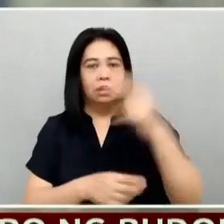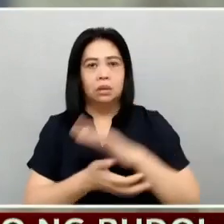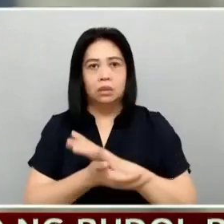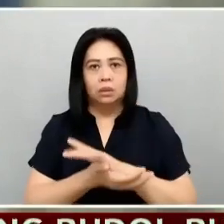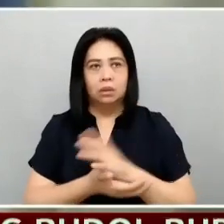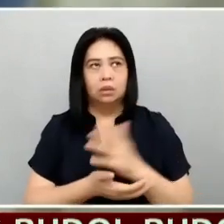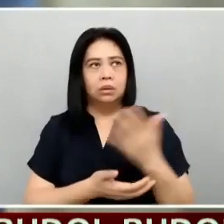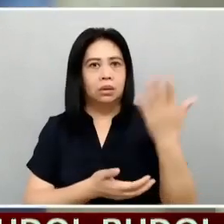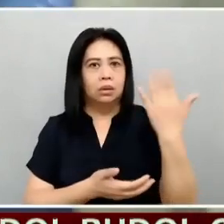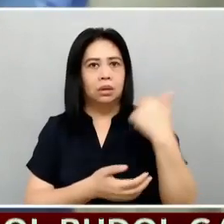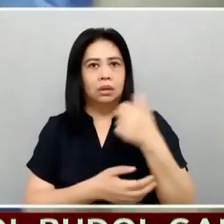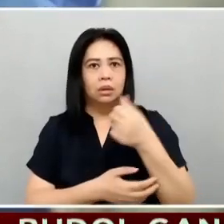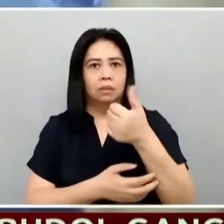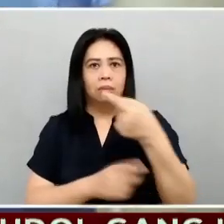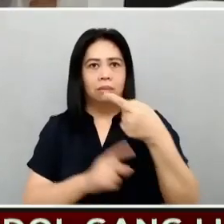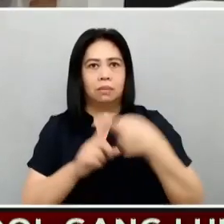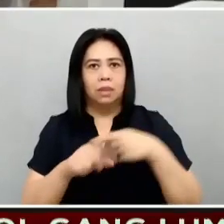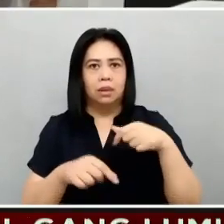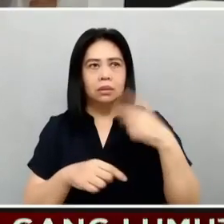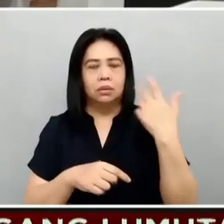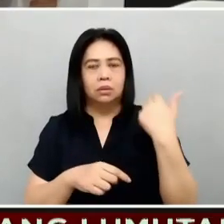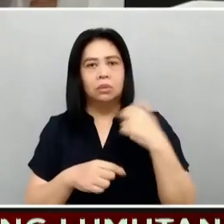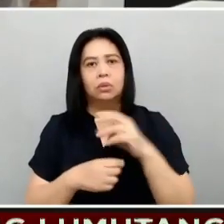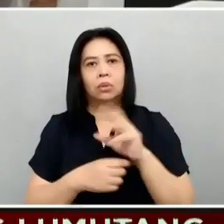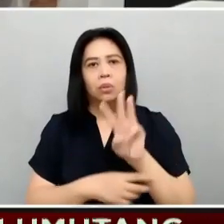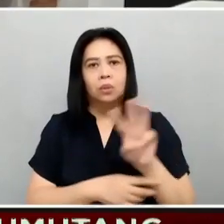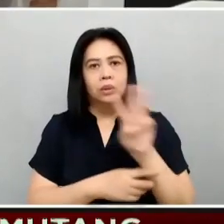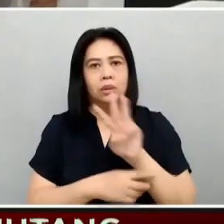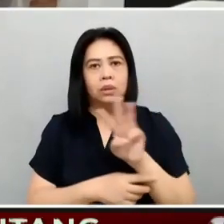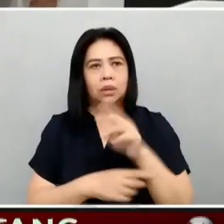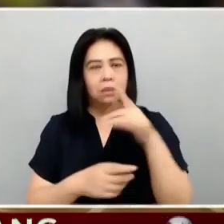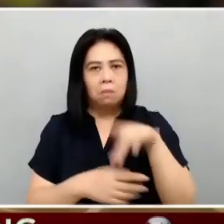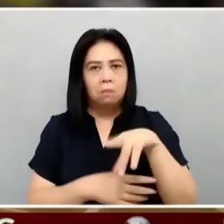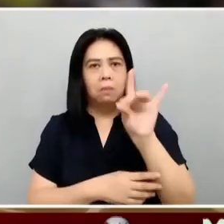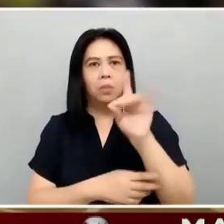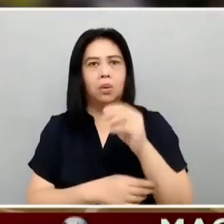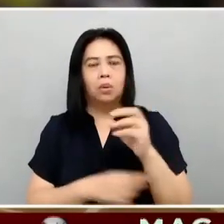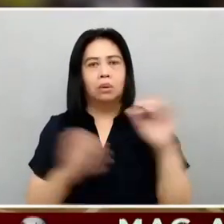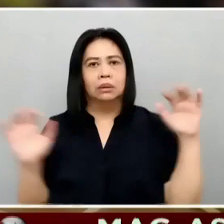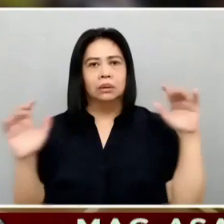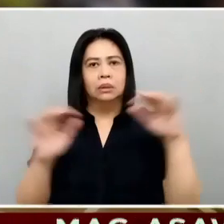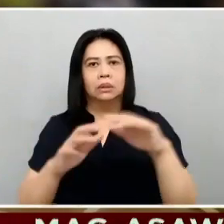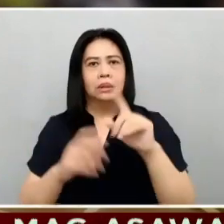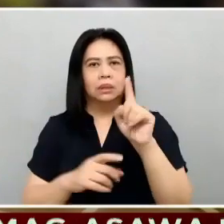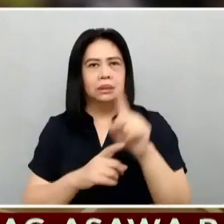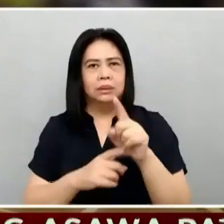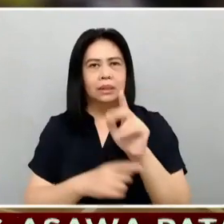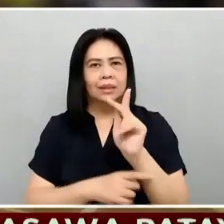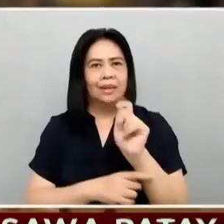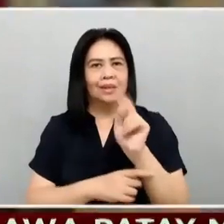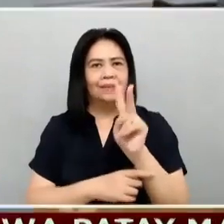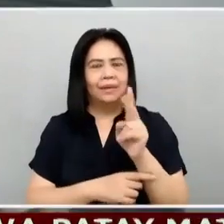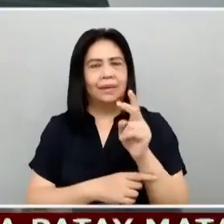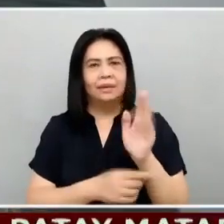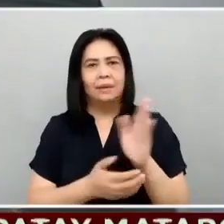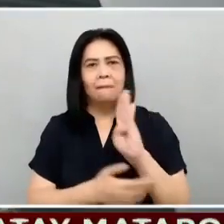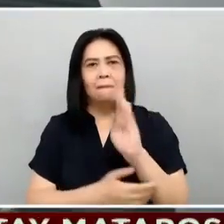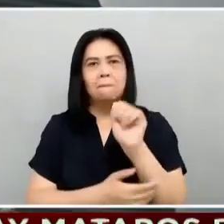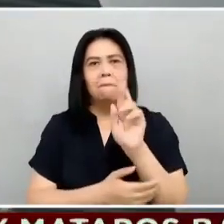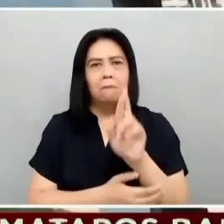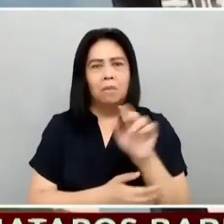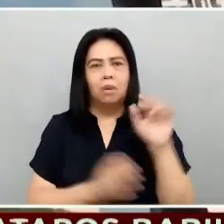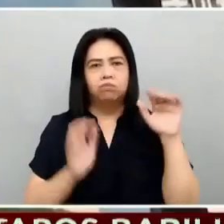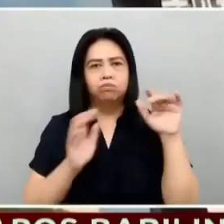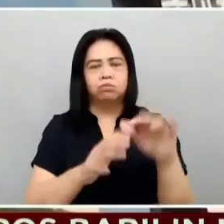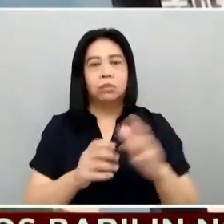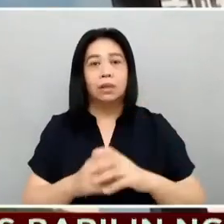nakalipas na 10 buwan nitong Miyerkules, matapos madiskubre ang mass gathering sa isang KTV bar doon. Sa